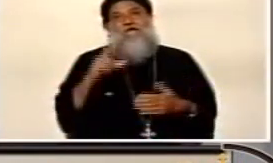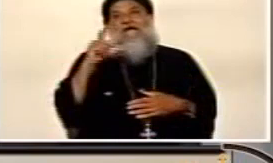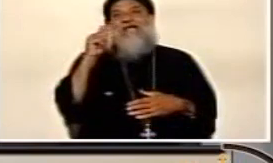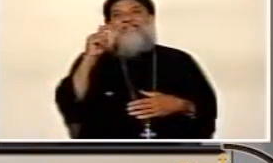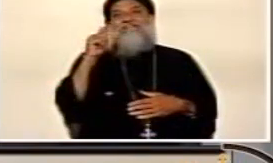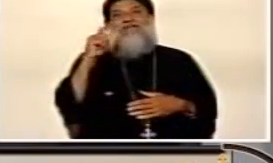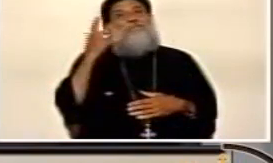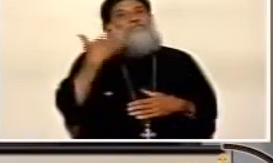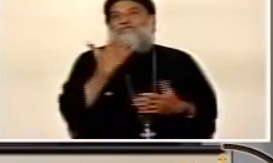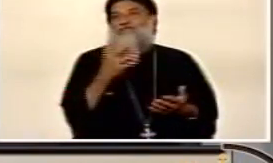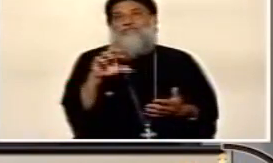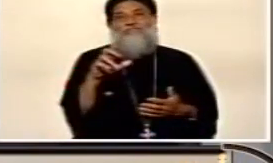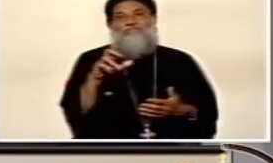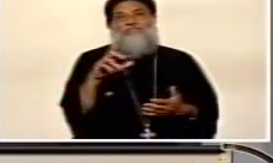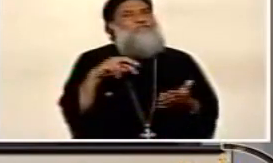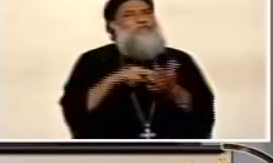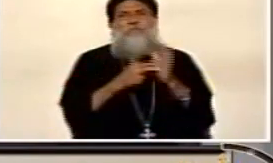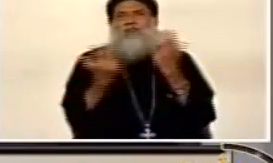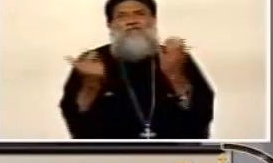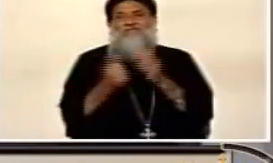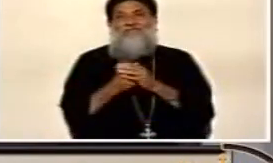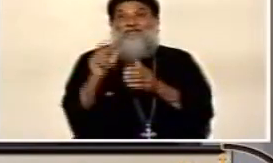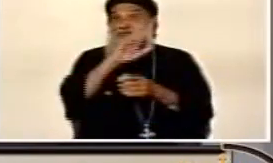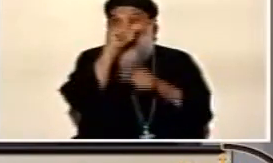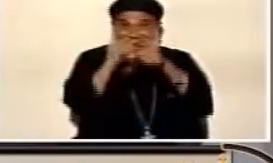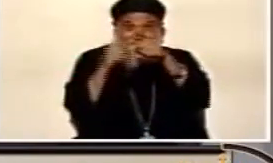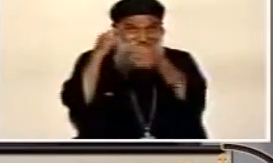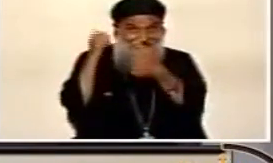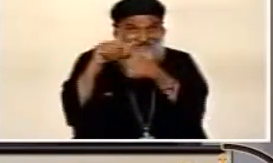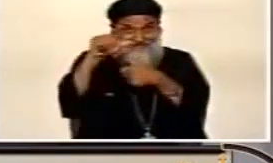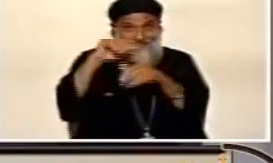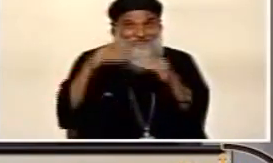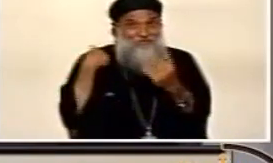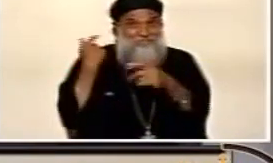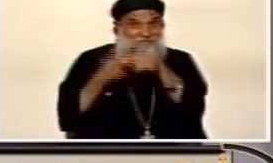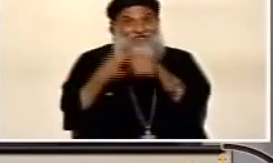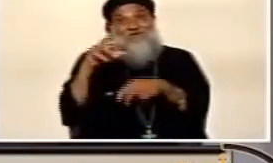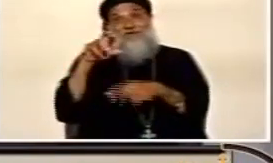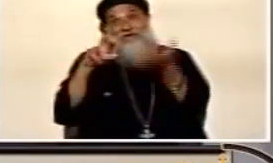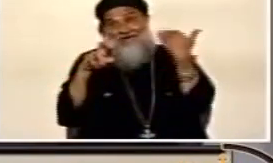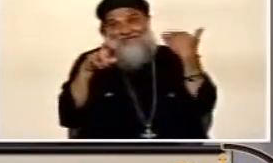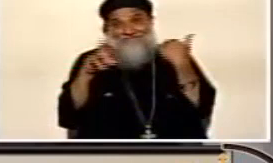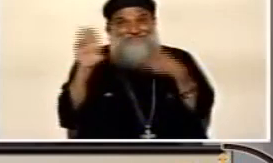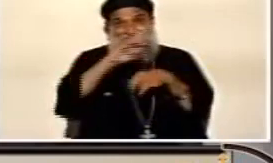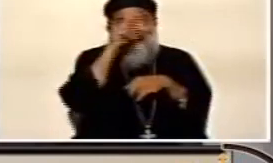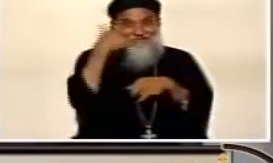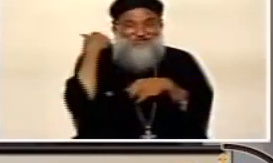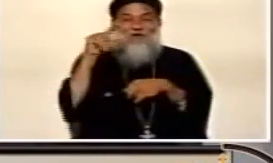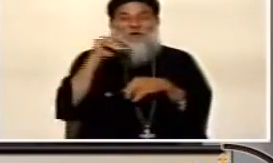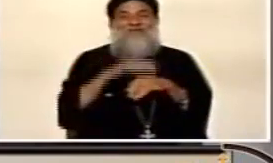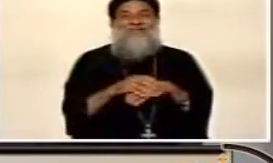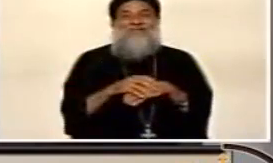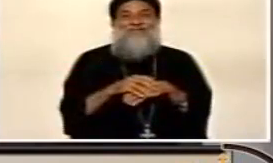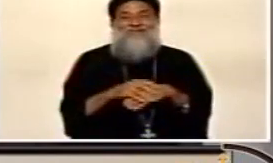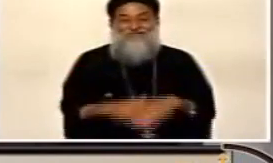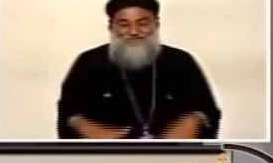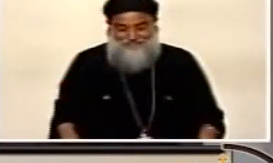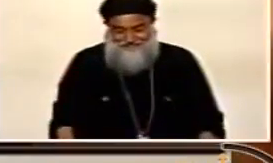من شهر بقونا، مفروض نعمل إيه في الأحد الخامس من شهر بقونا اللي هو يعتبر امبارح؟ هو